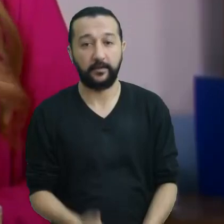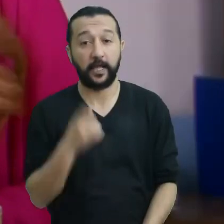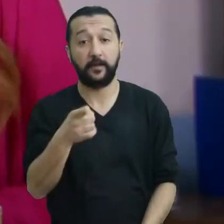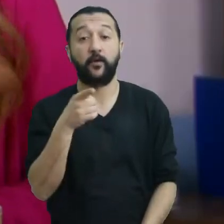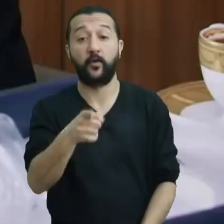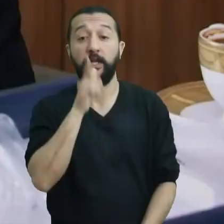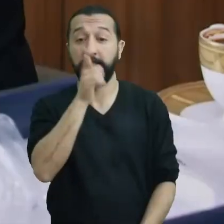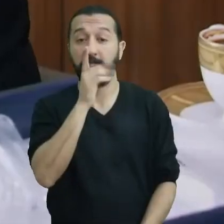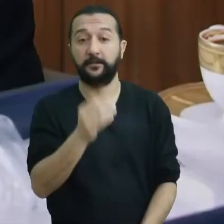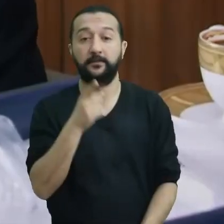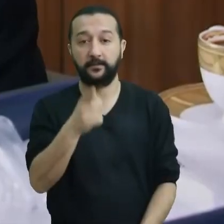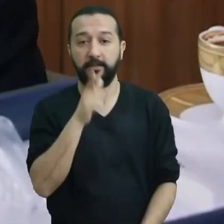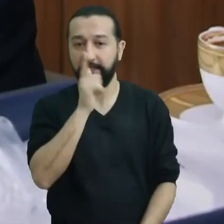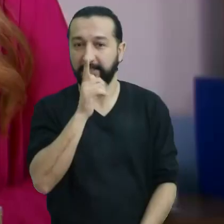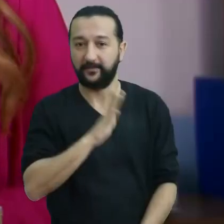Ama ötecek.